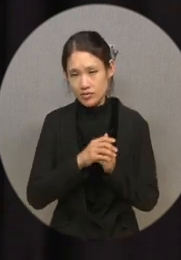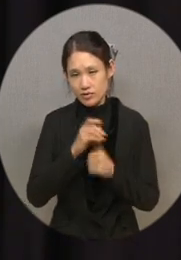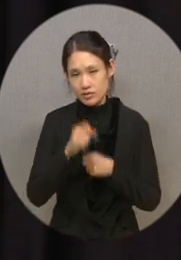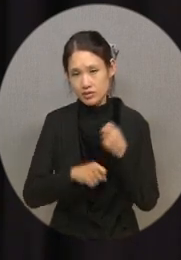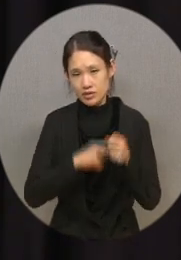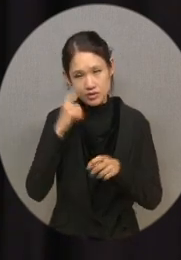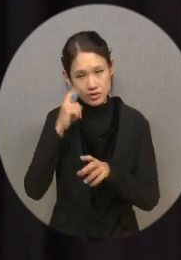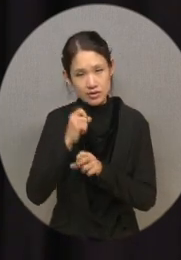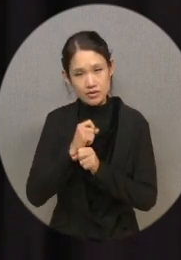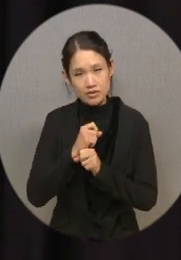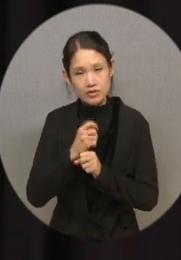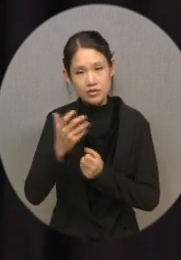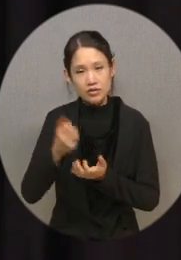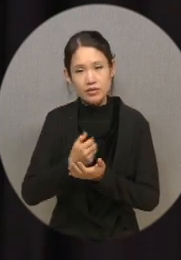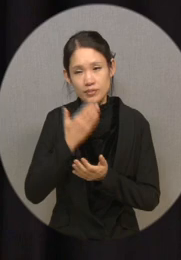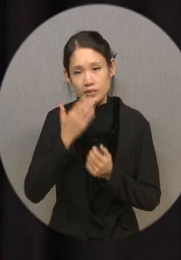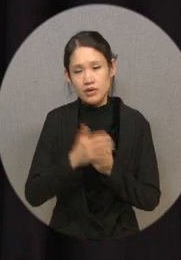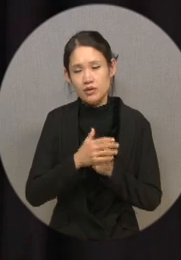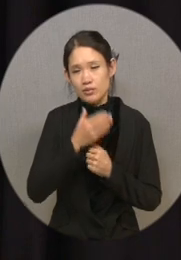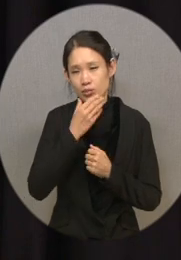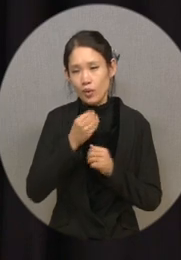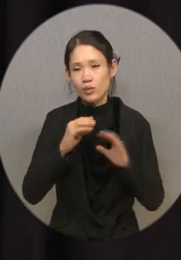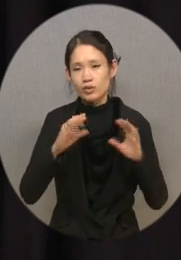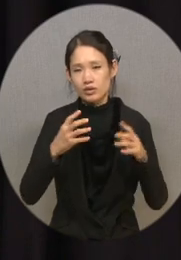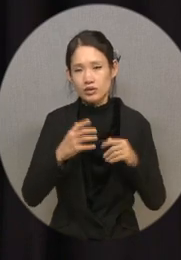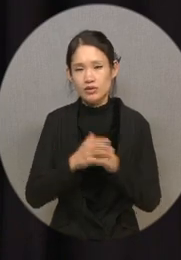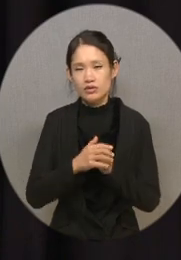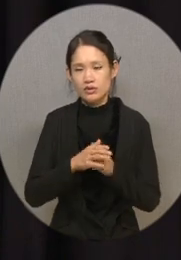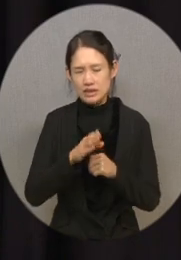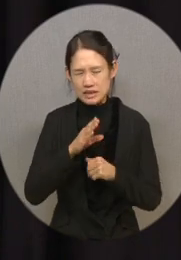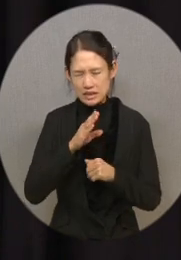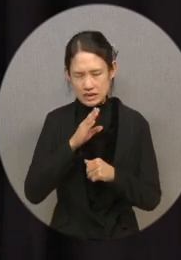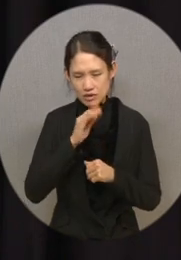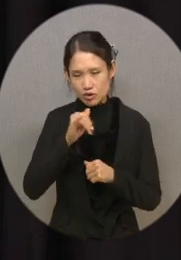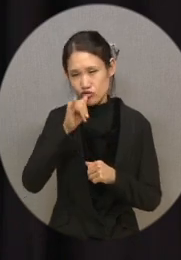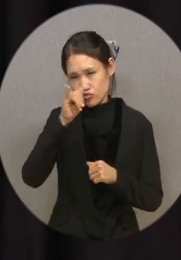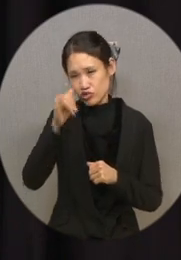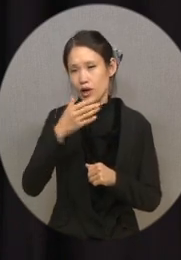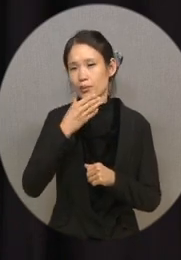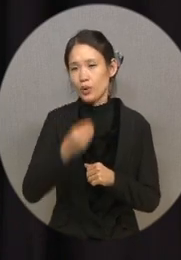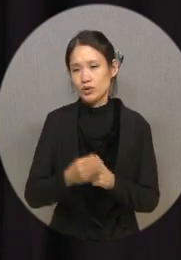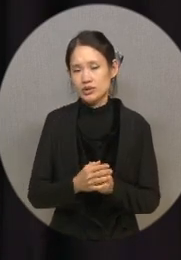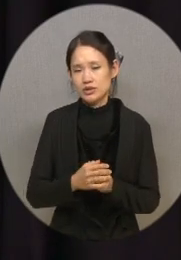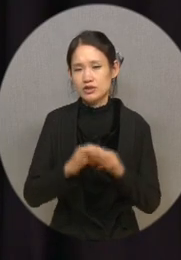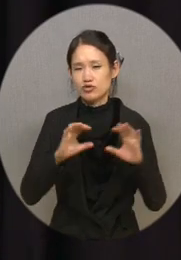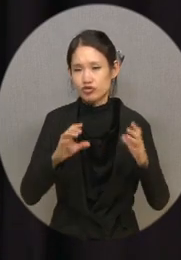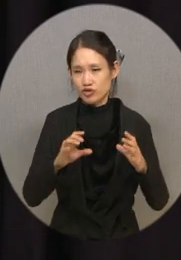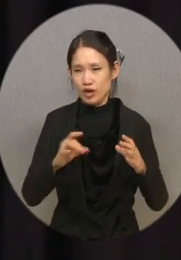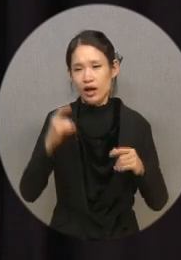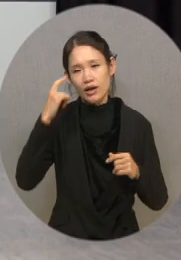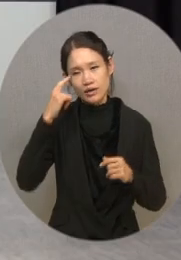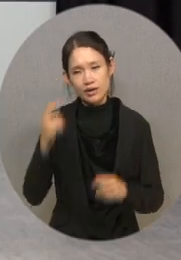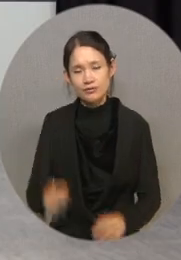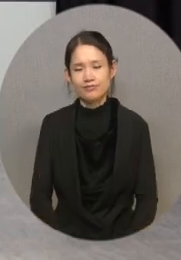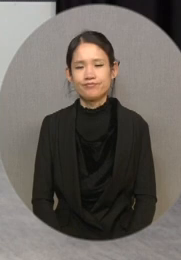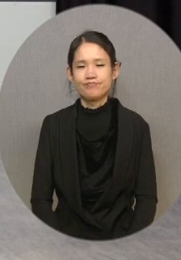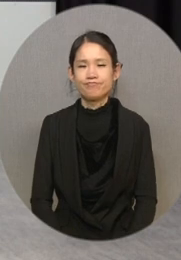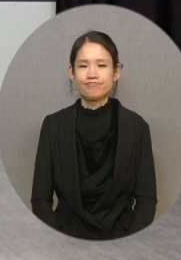자유 의지를 써먹을 수 있는 복지 국가가 진정한 훌륭한 복지 국가다. 저는 그렇게 봅니다.